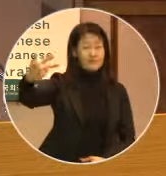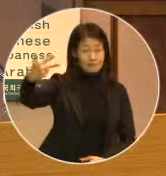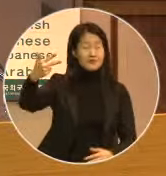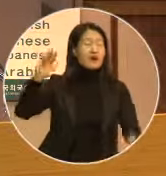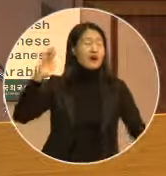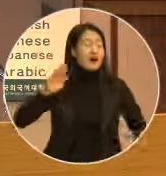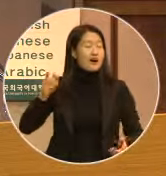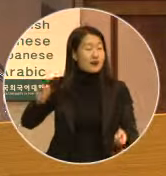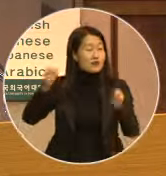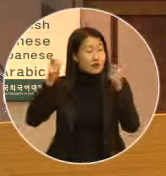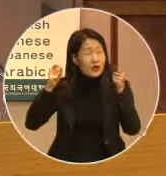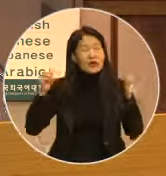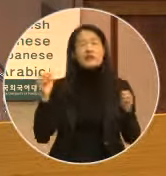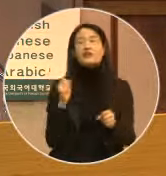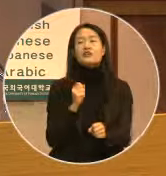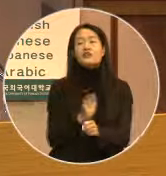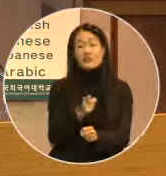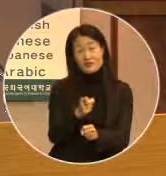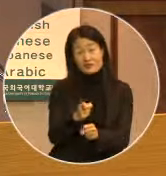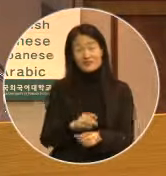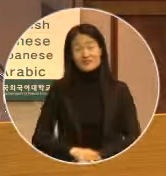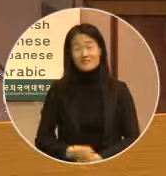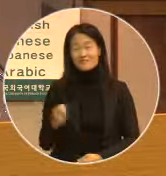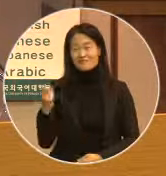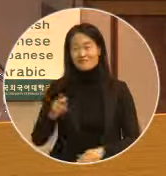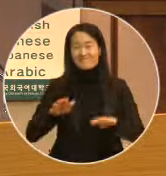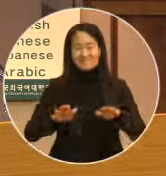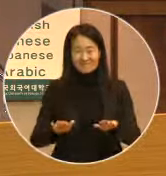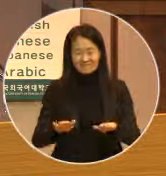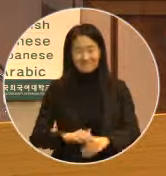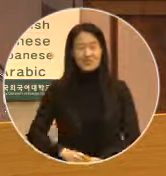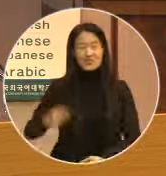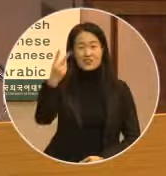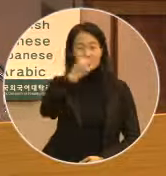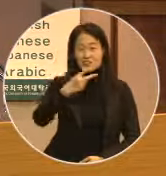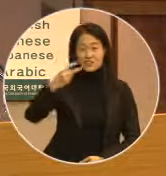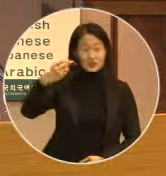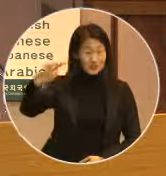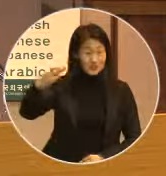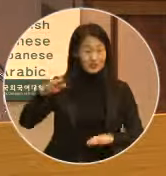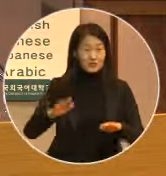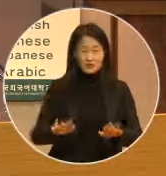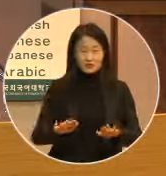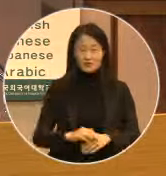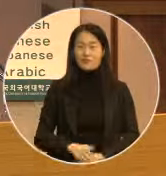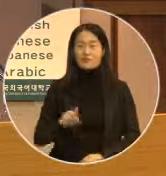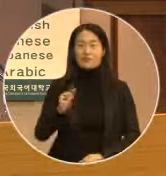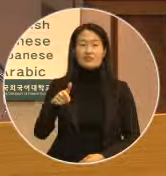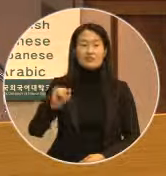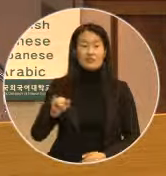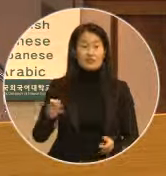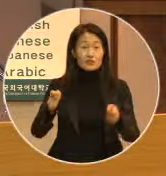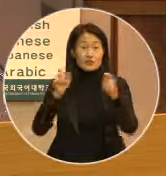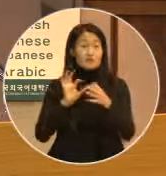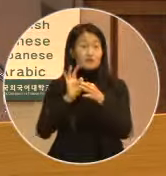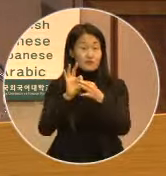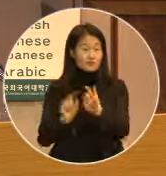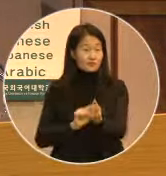4,447명의 졸업생을 이미 교육하였고 오늘 2012학년도 전기 학위 수여식을